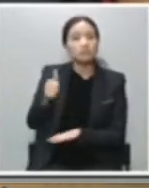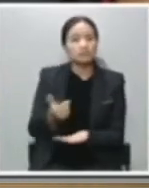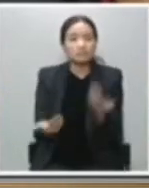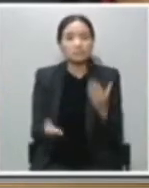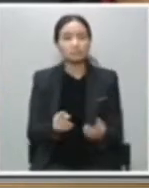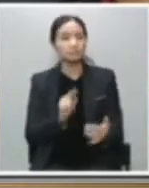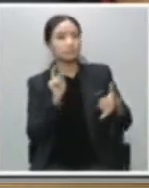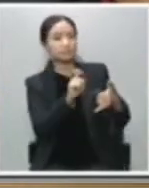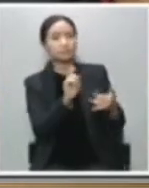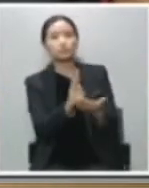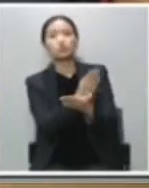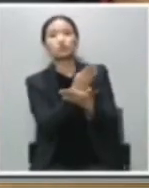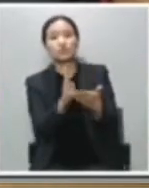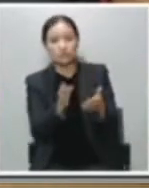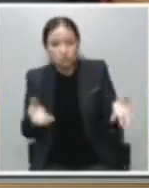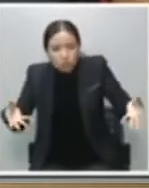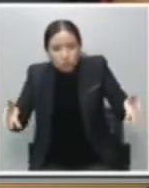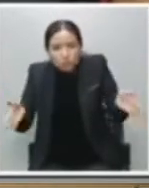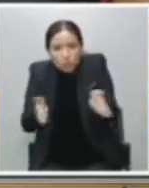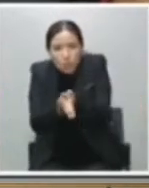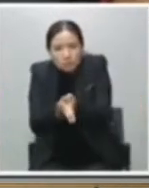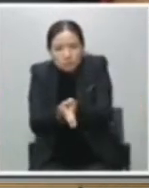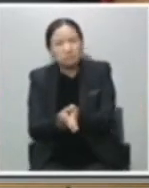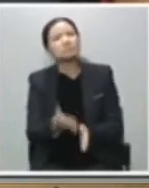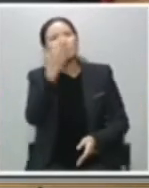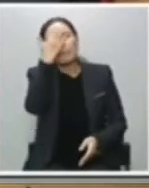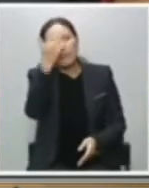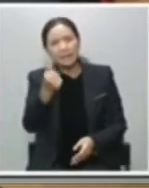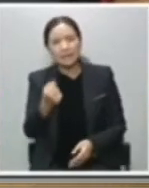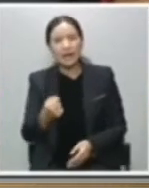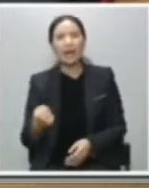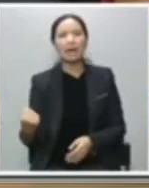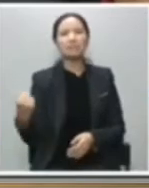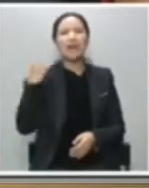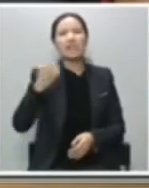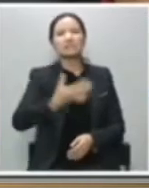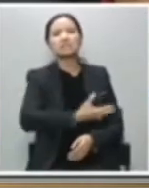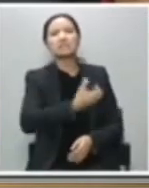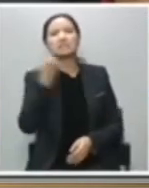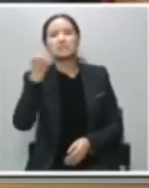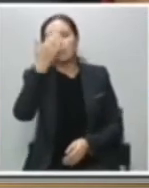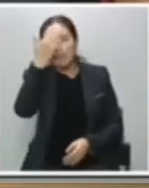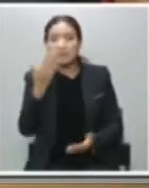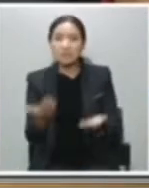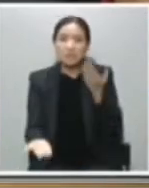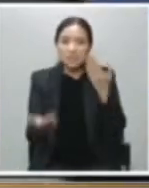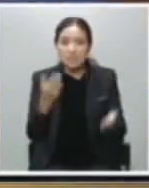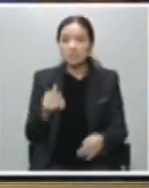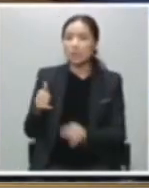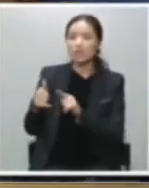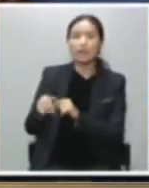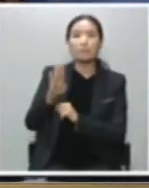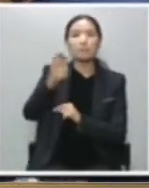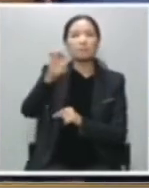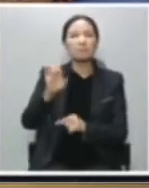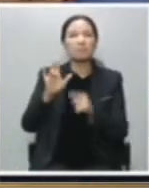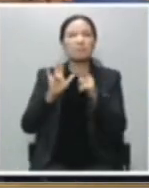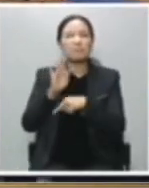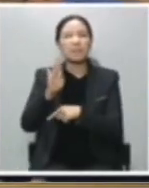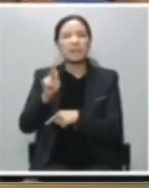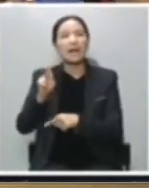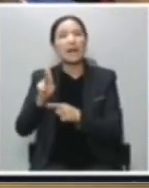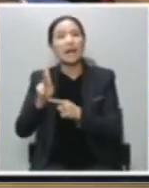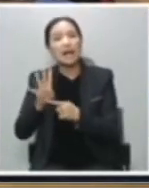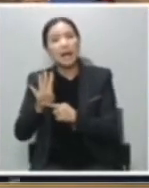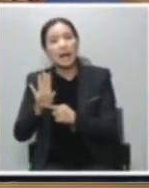รกิจที่มีส่วนร่วมในวันนั้นว่าทำไมเขาปฏิวัติหรือยุคของบิ๊กบังนะครับวันนี้ถามท่านไม่